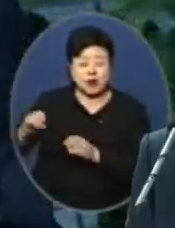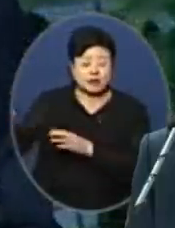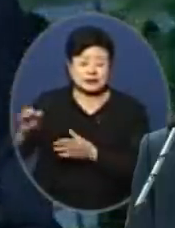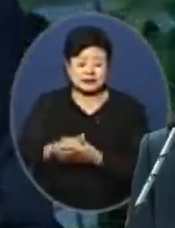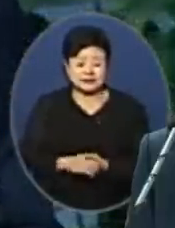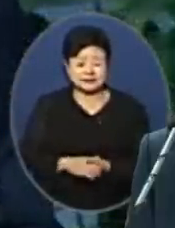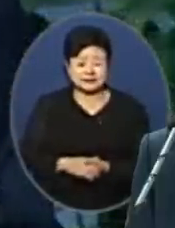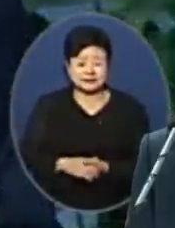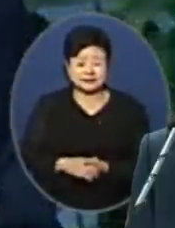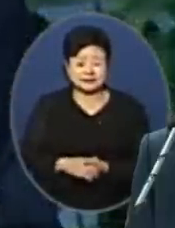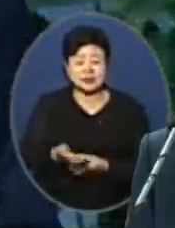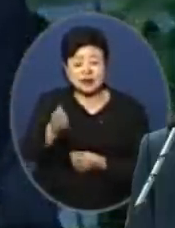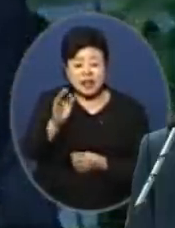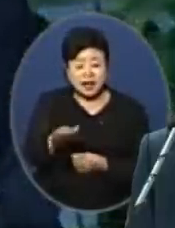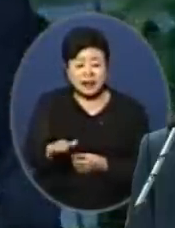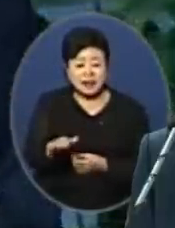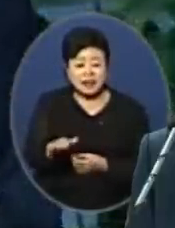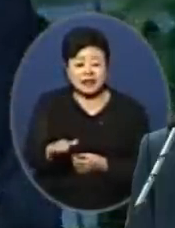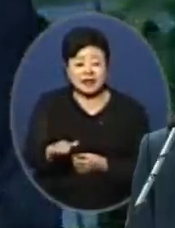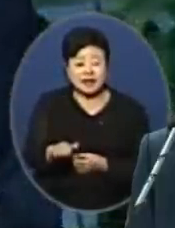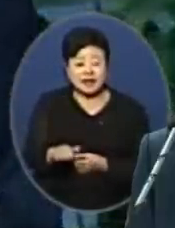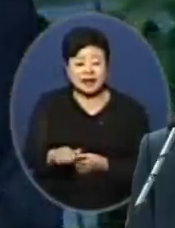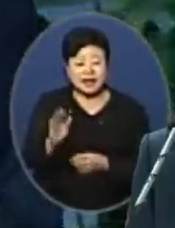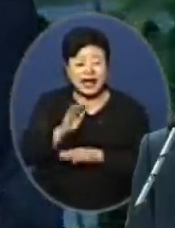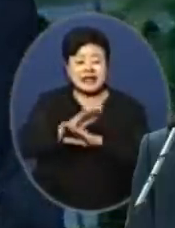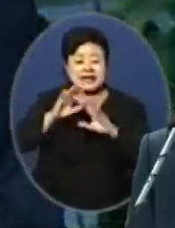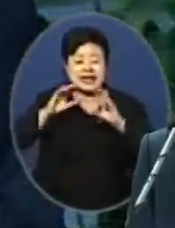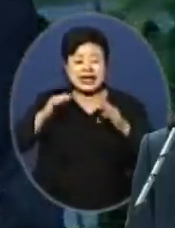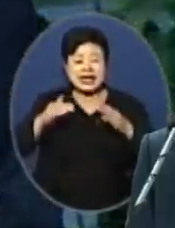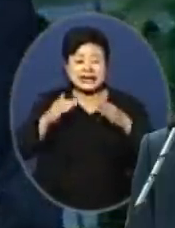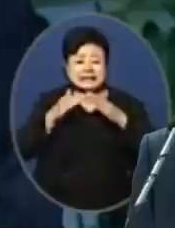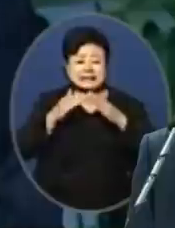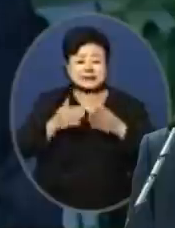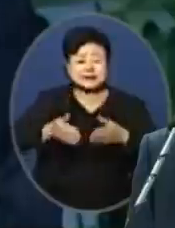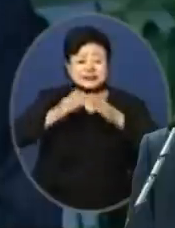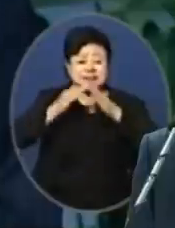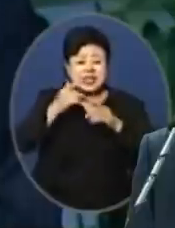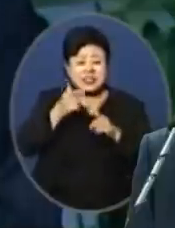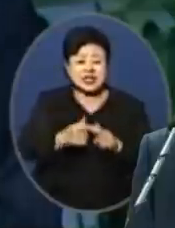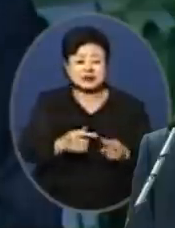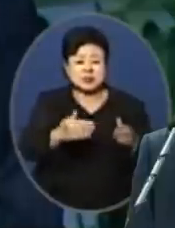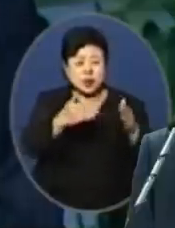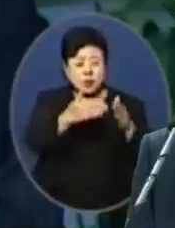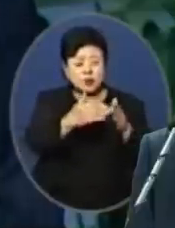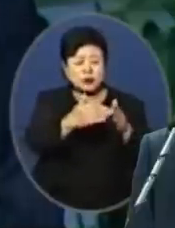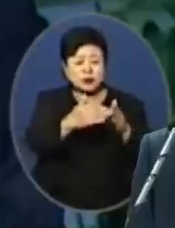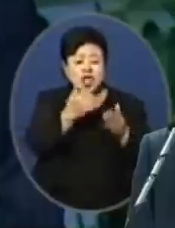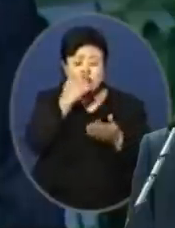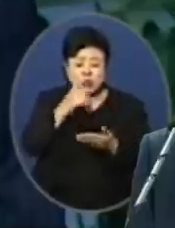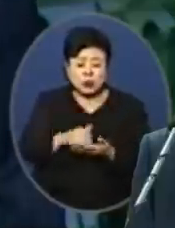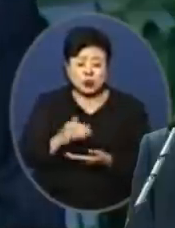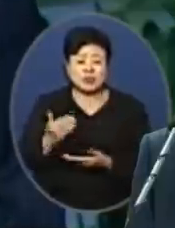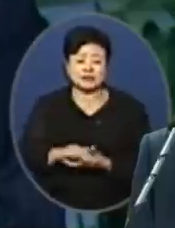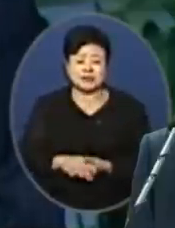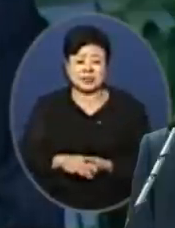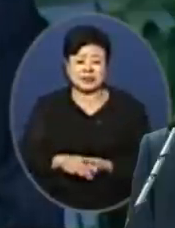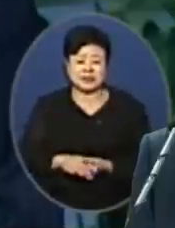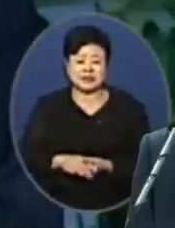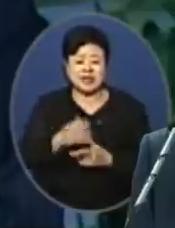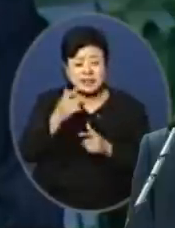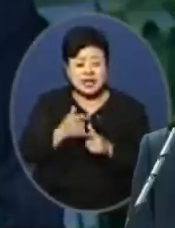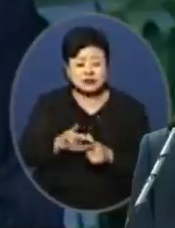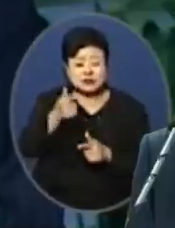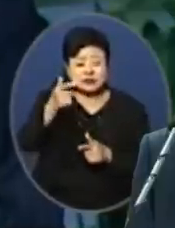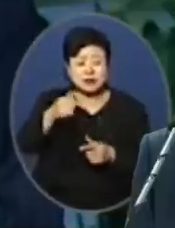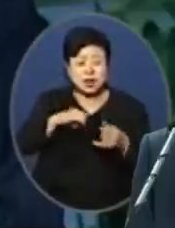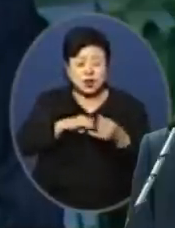버렸습니다. 그러나 천당 집을 짓는데 예수님은 모퉁이 돌인데 이 사람들이 그걸 모르고